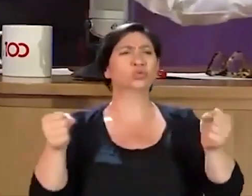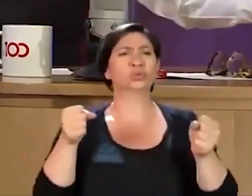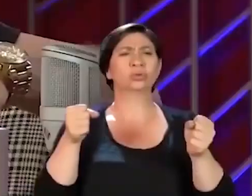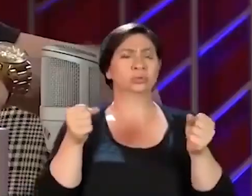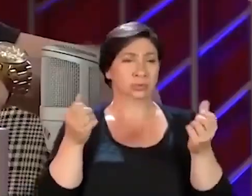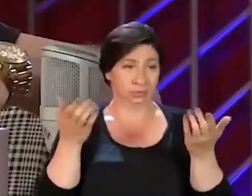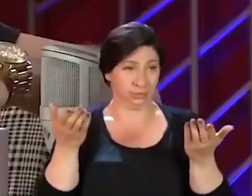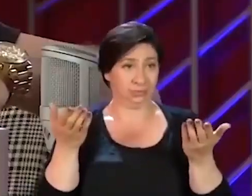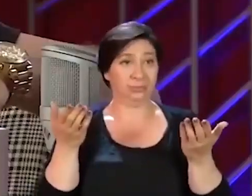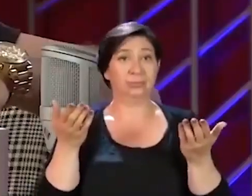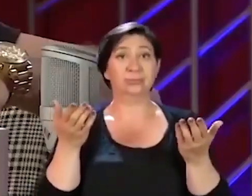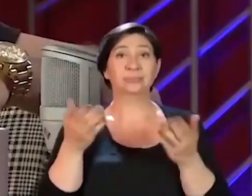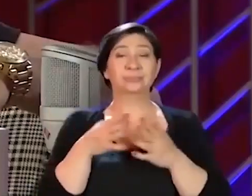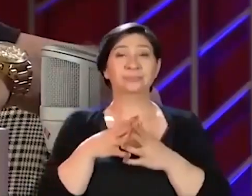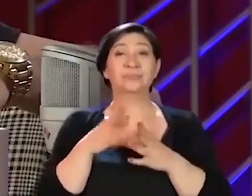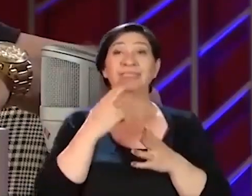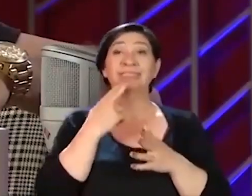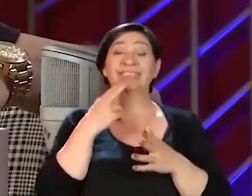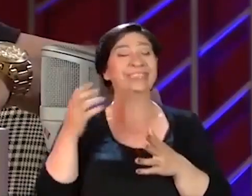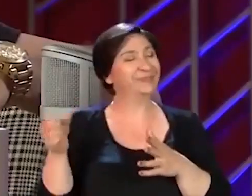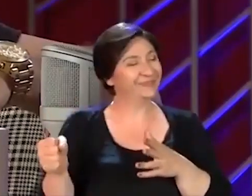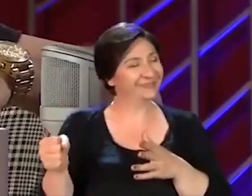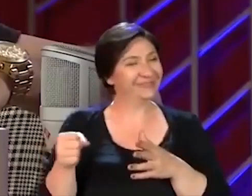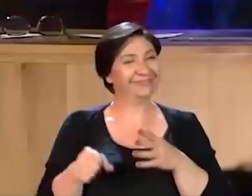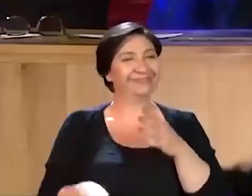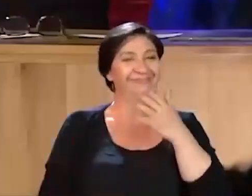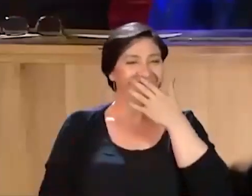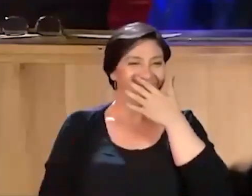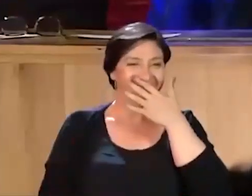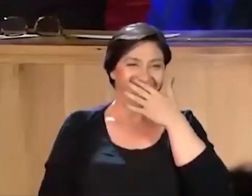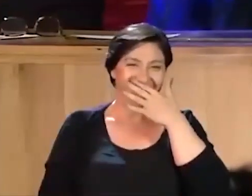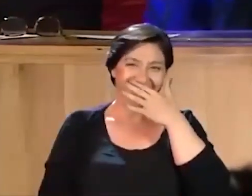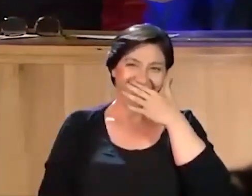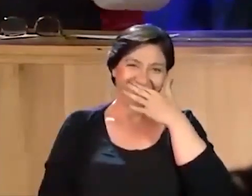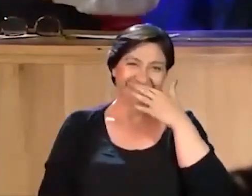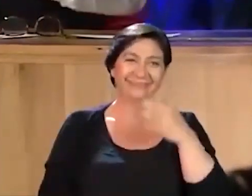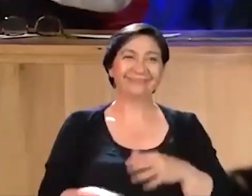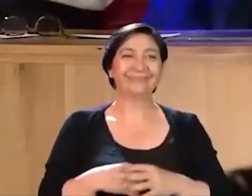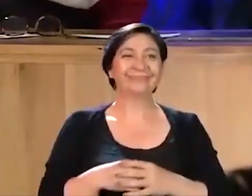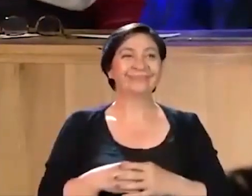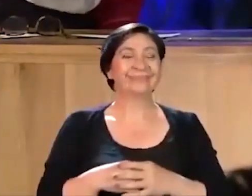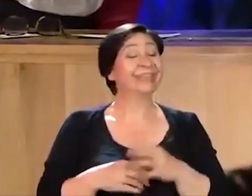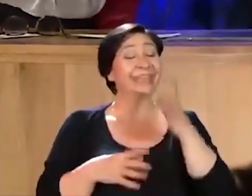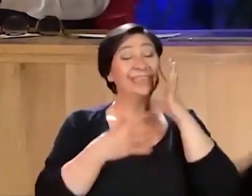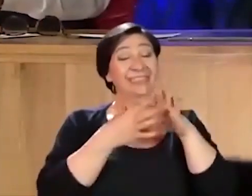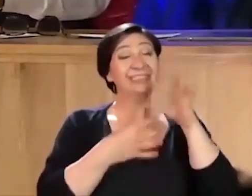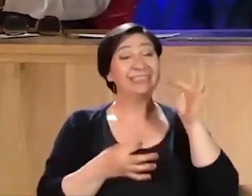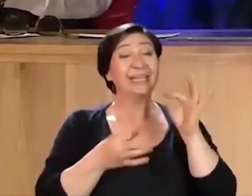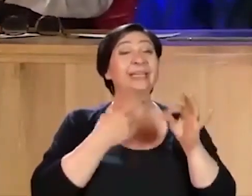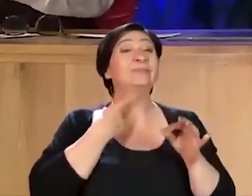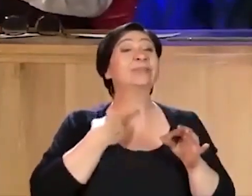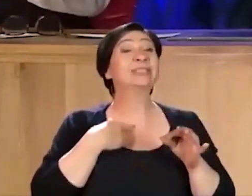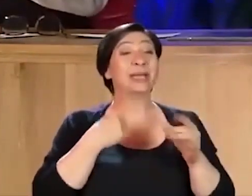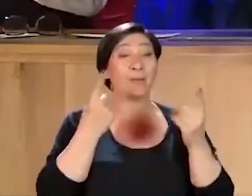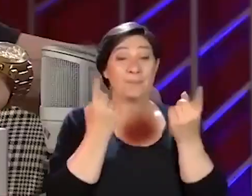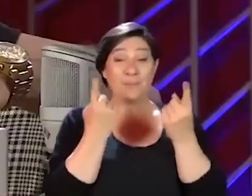değil mi kızları da tutuyor Aslan insanların İmre nagy